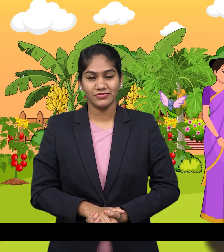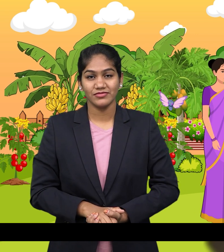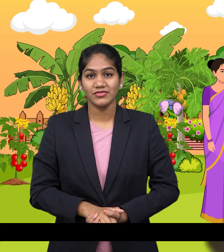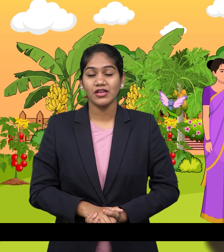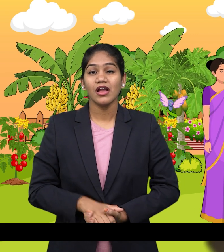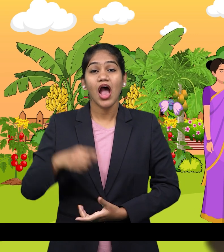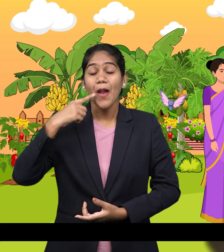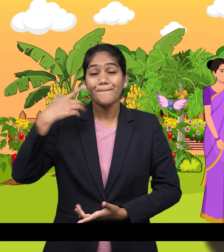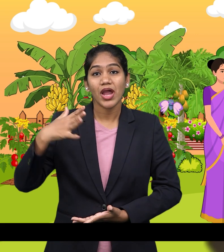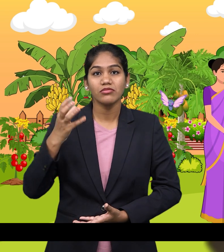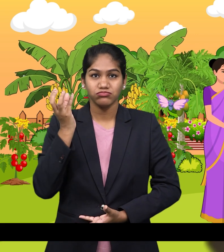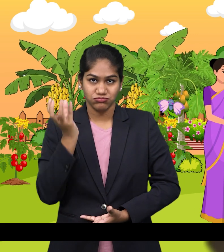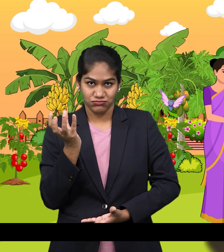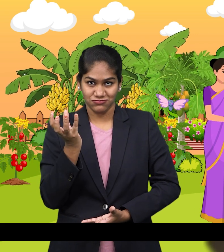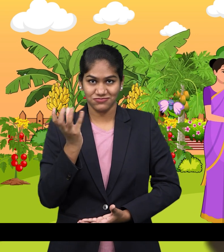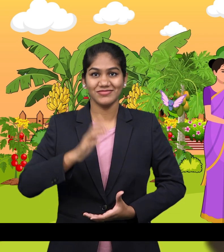शिमला मिर्च,